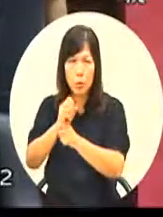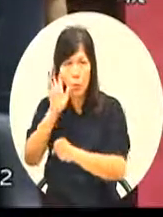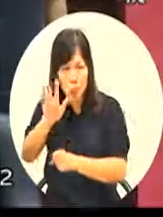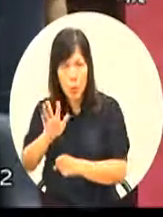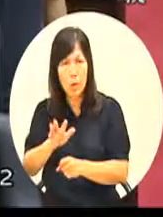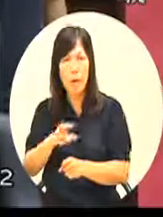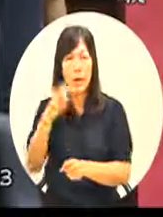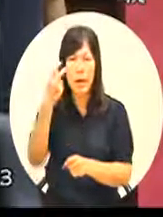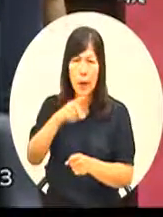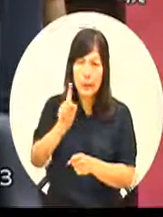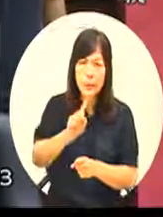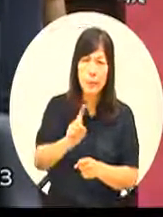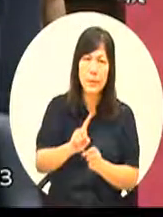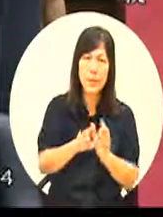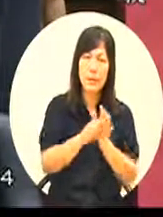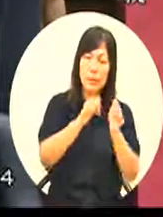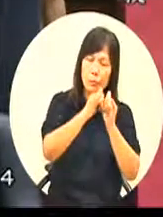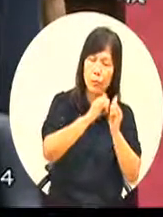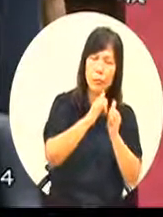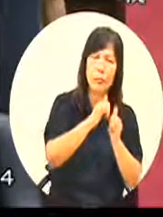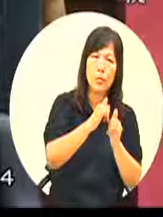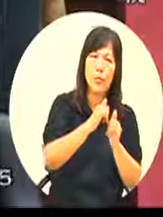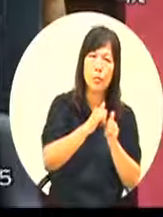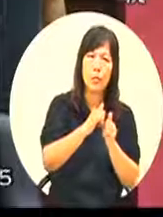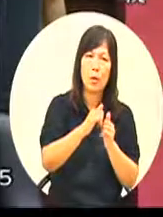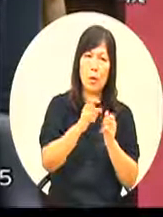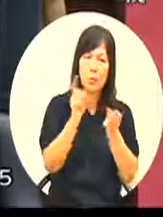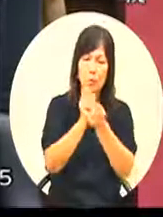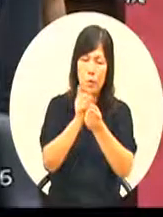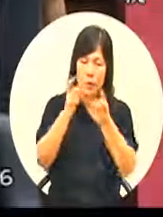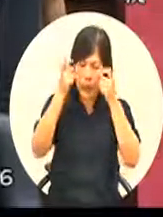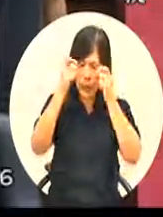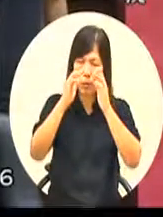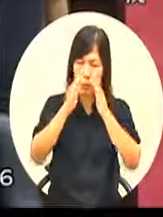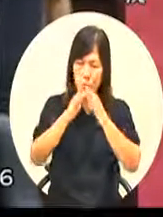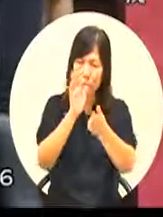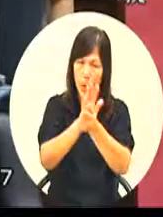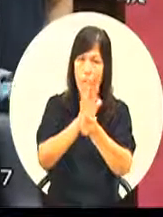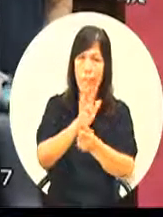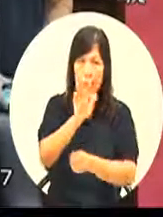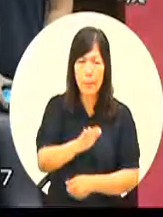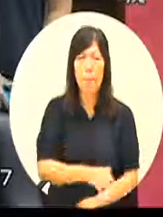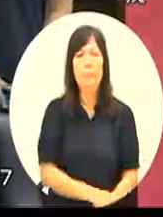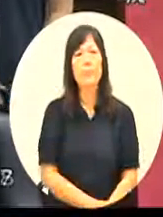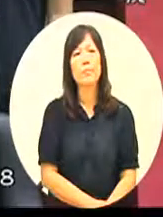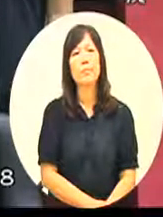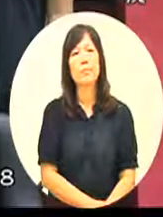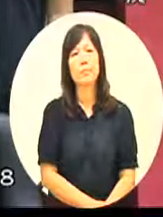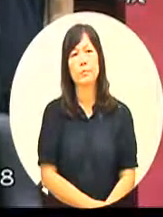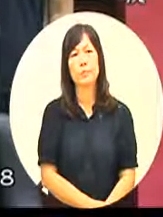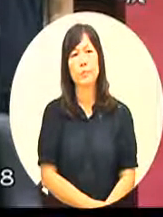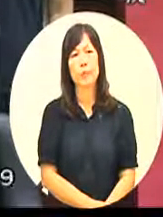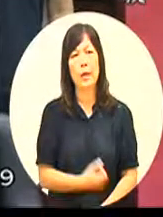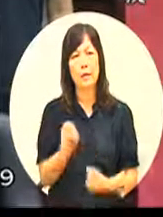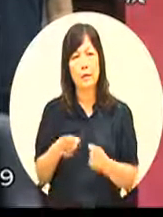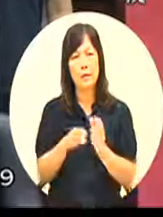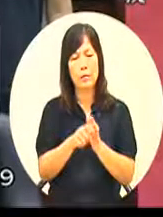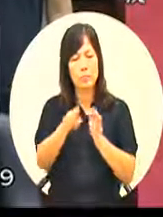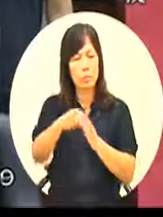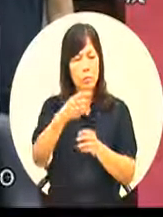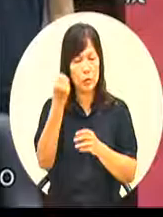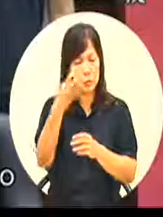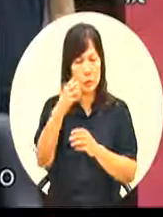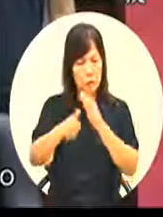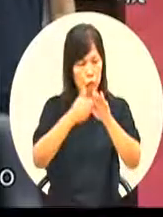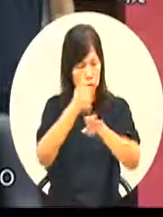是在社会上都是对高雄市的注意是很大的。那在这边校长你是新来的，我